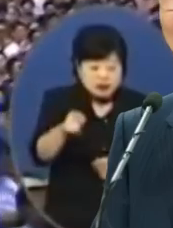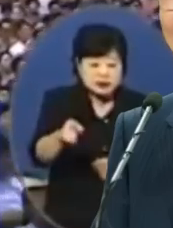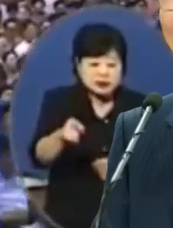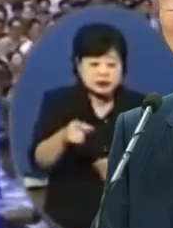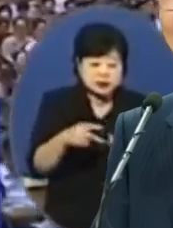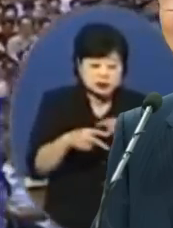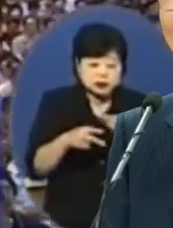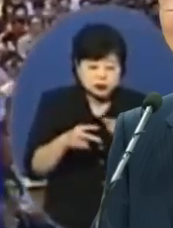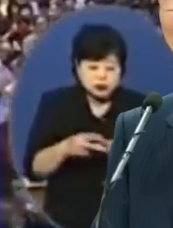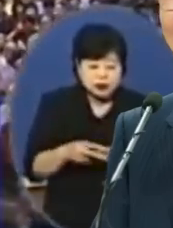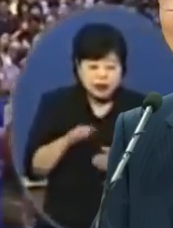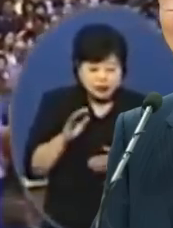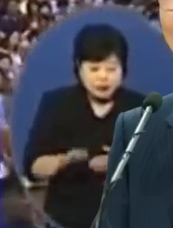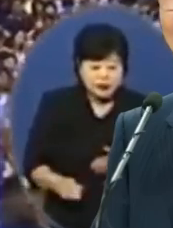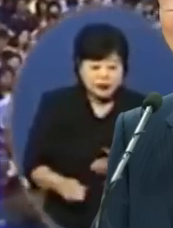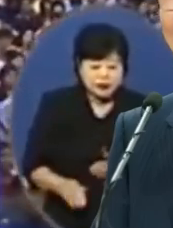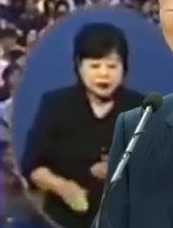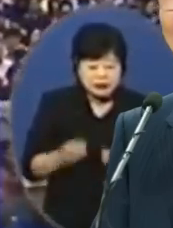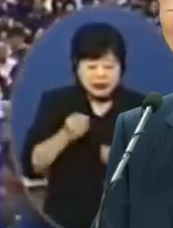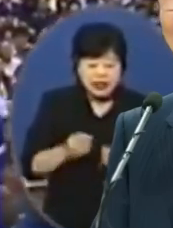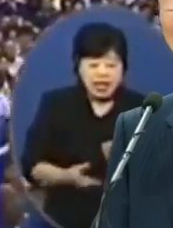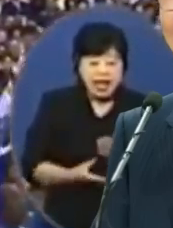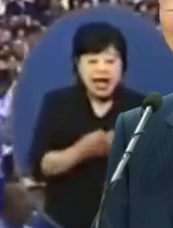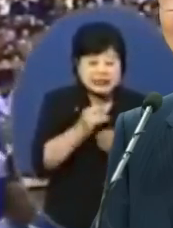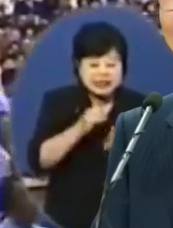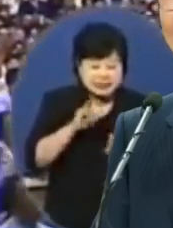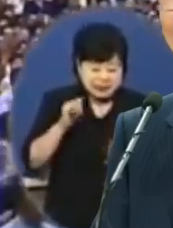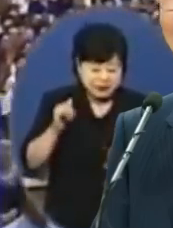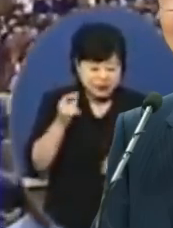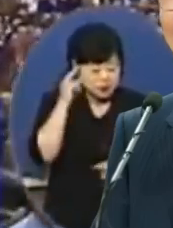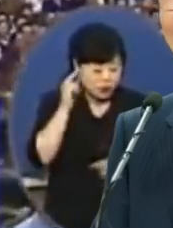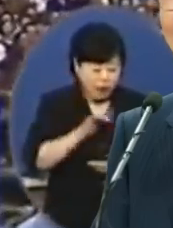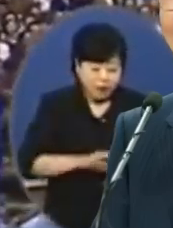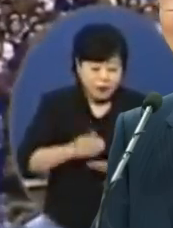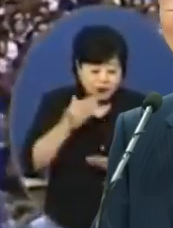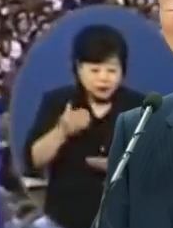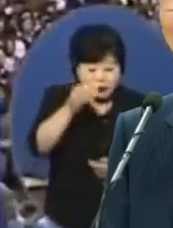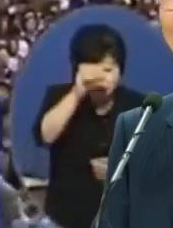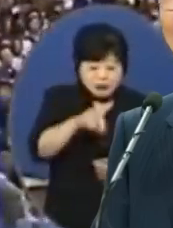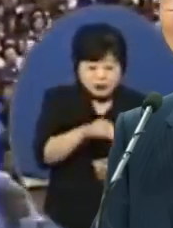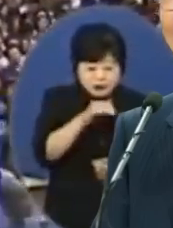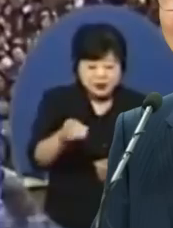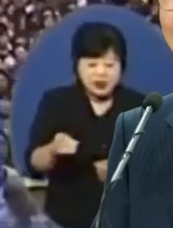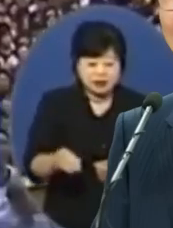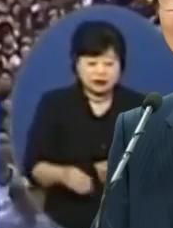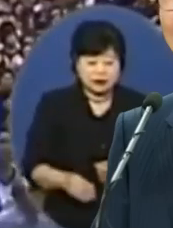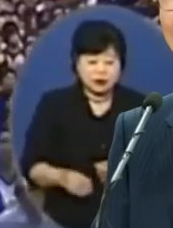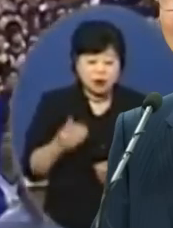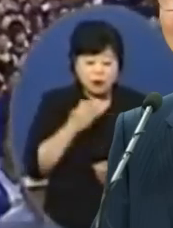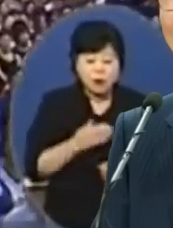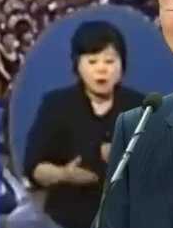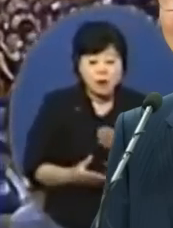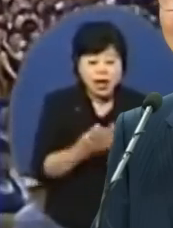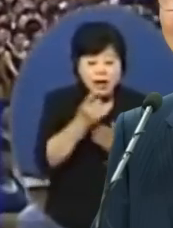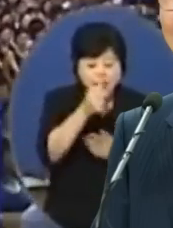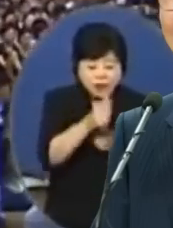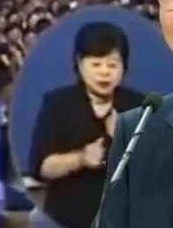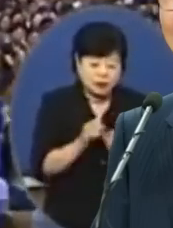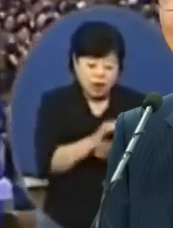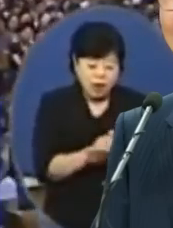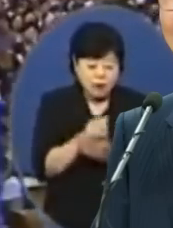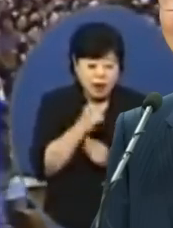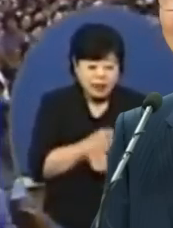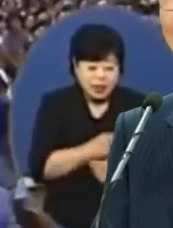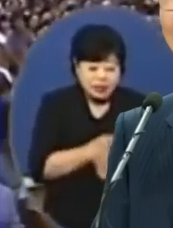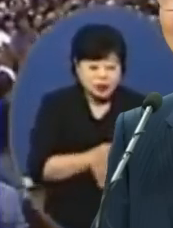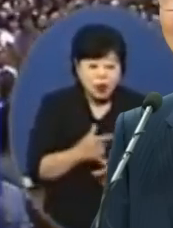이 둘로 자기 안에서 한 새 사람이 되어 화평케 하시고 또 십자가로 이 둘을 한 몸으로 하나님과 화목하게 하려